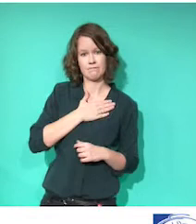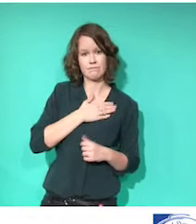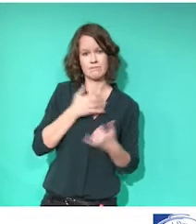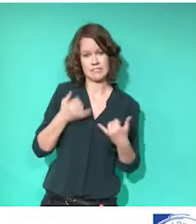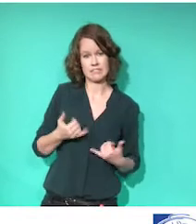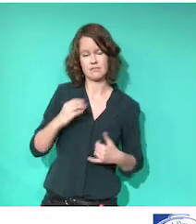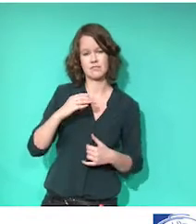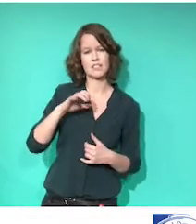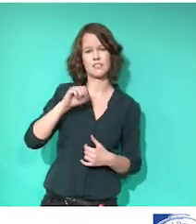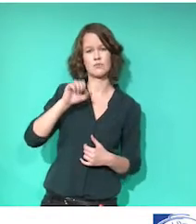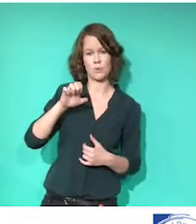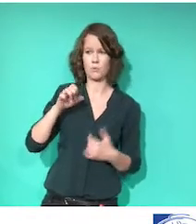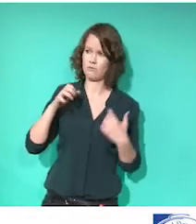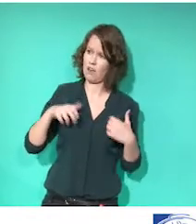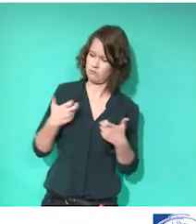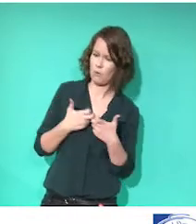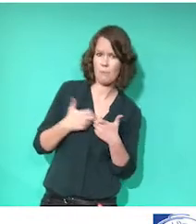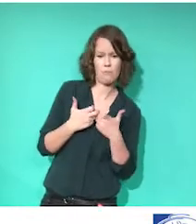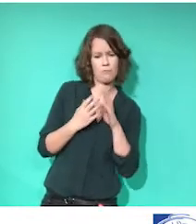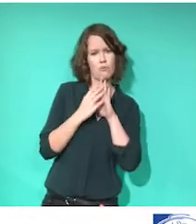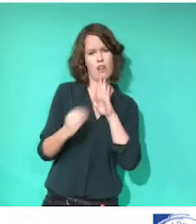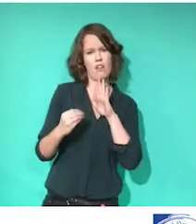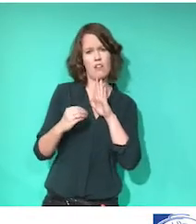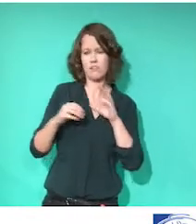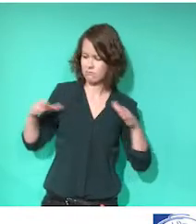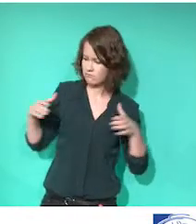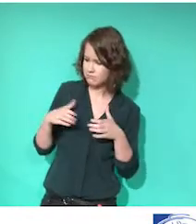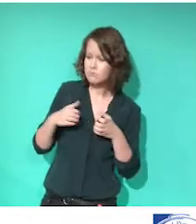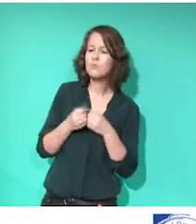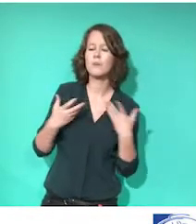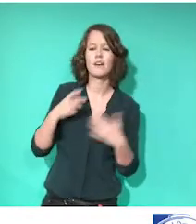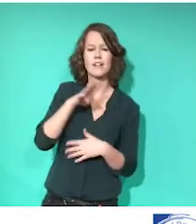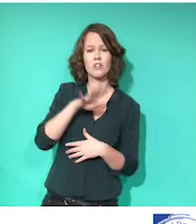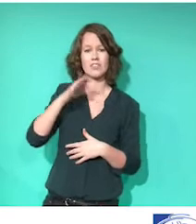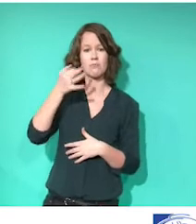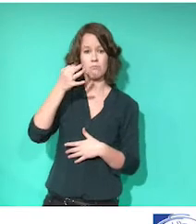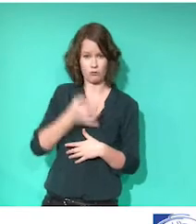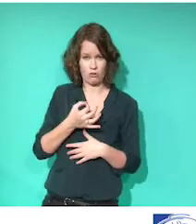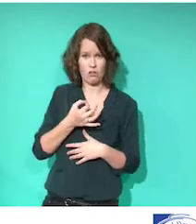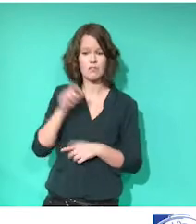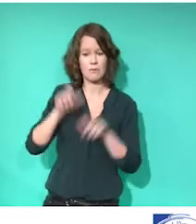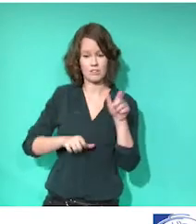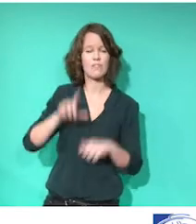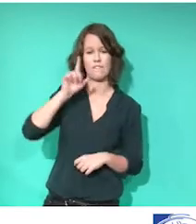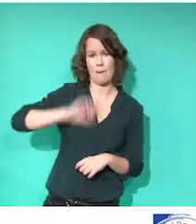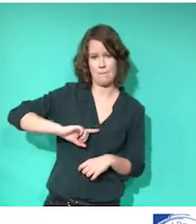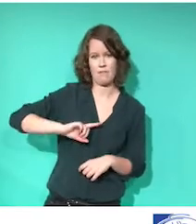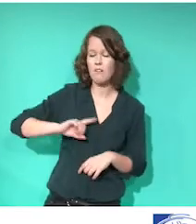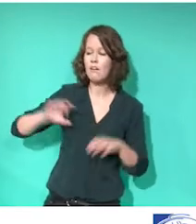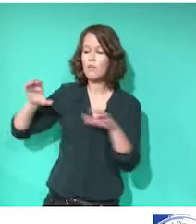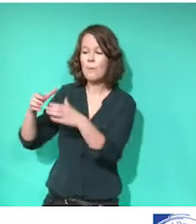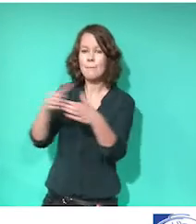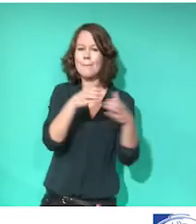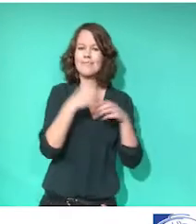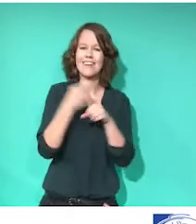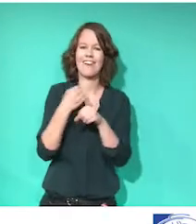assez exemplaire. Plus de 45% de ses membres sont des femmes et siègent dans cet hémicycle. Et sur 12 sections de travail,